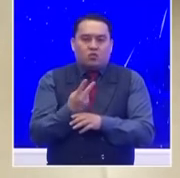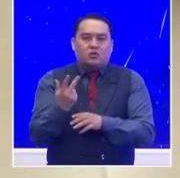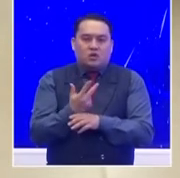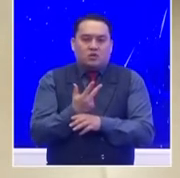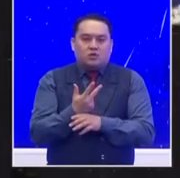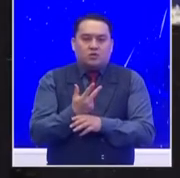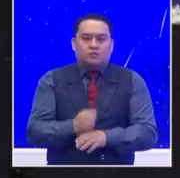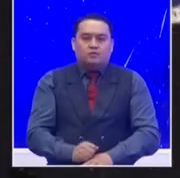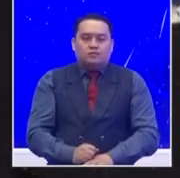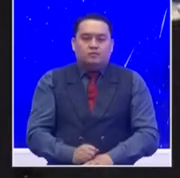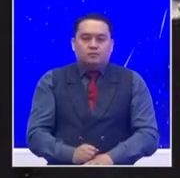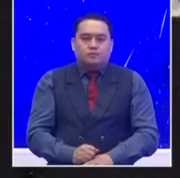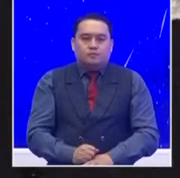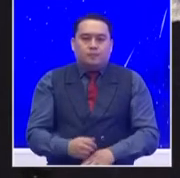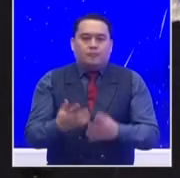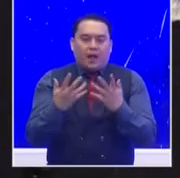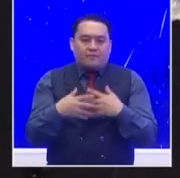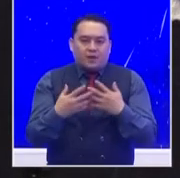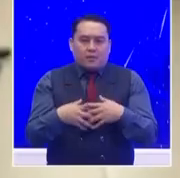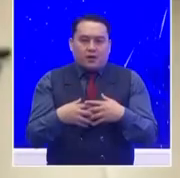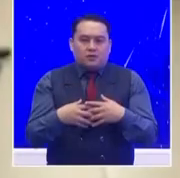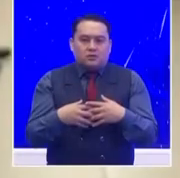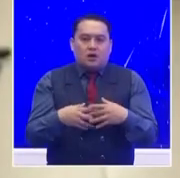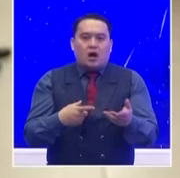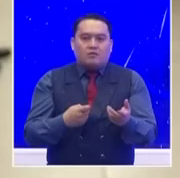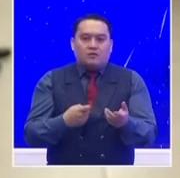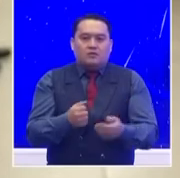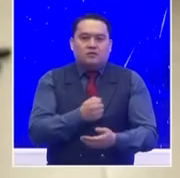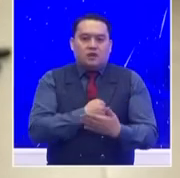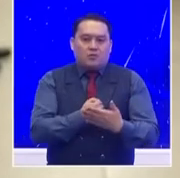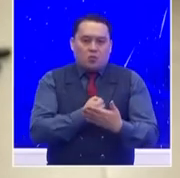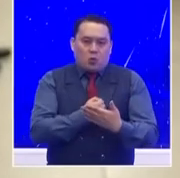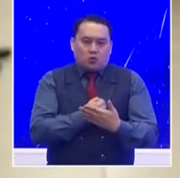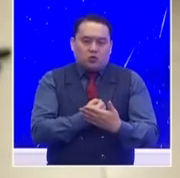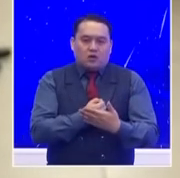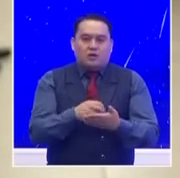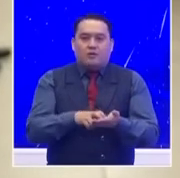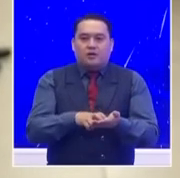обычно первый раз автомат разбираешь у тебя сердце бьется как